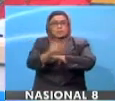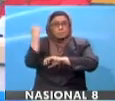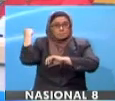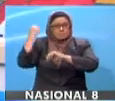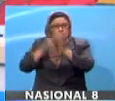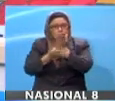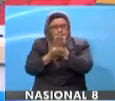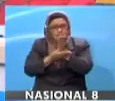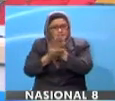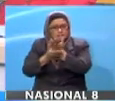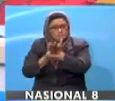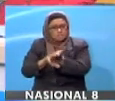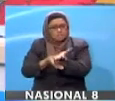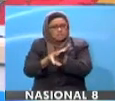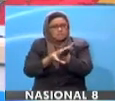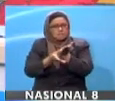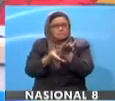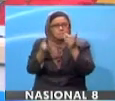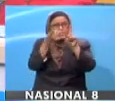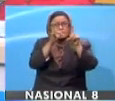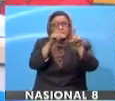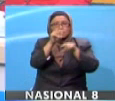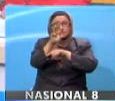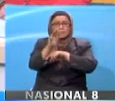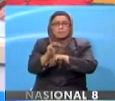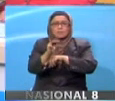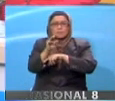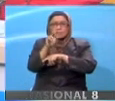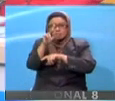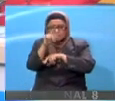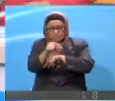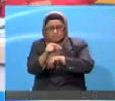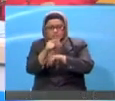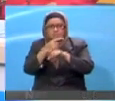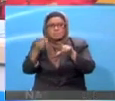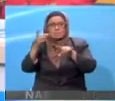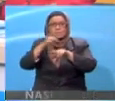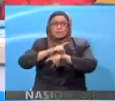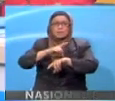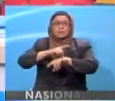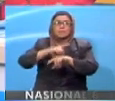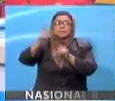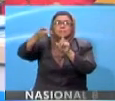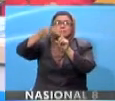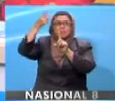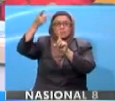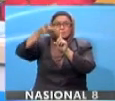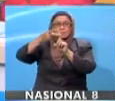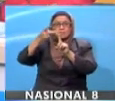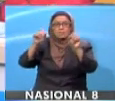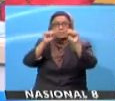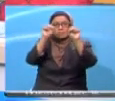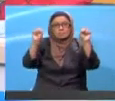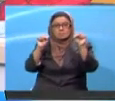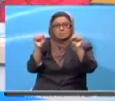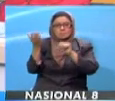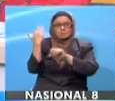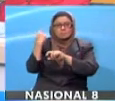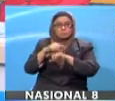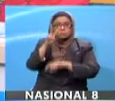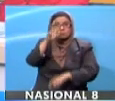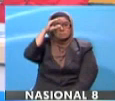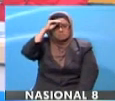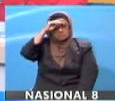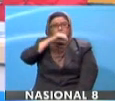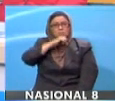seberat 18 kilogram dalam satu operasi di Bandar Prai Jaya Pulau Pinang Selasa lalu. Dalam serbuan itu, dua lelaki